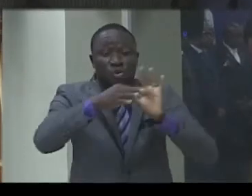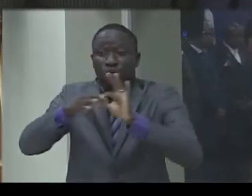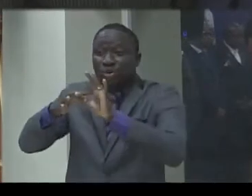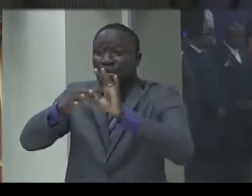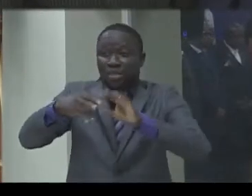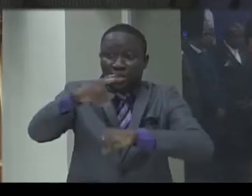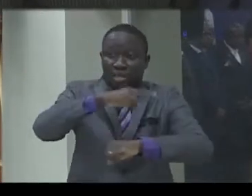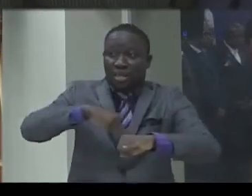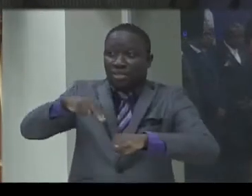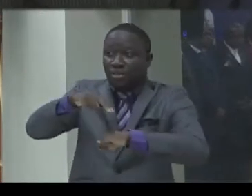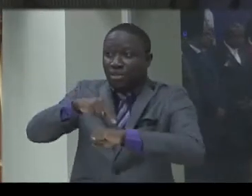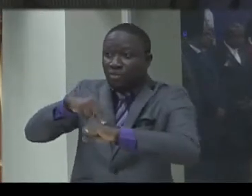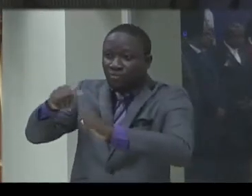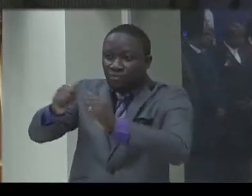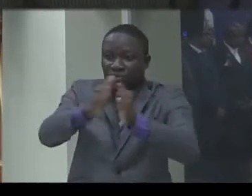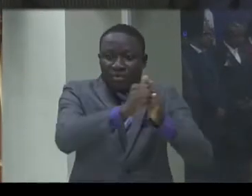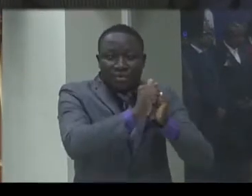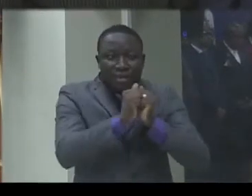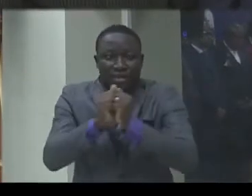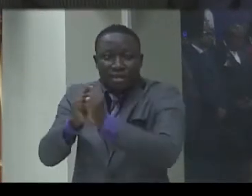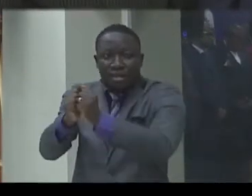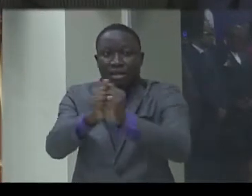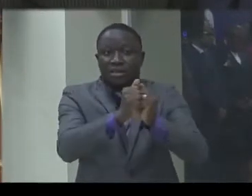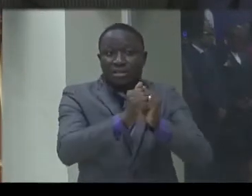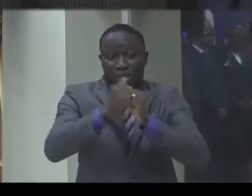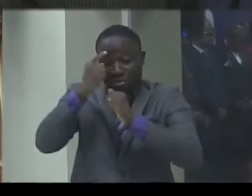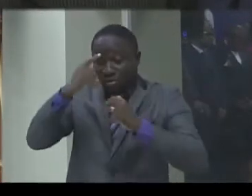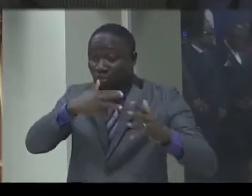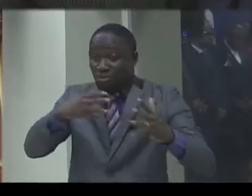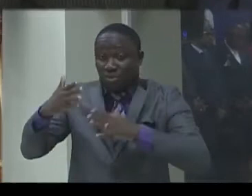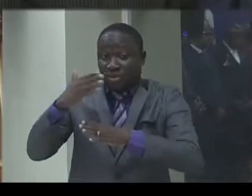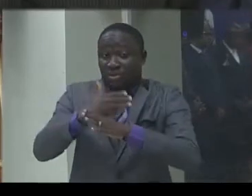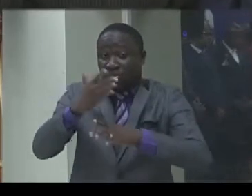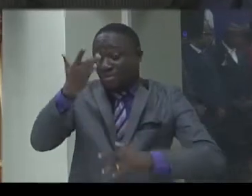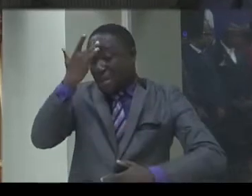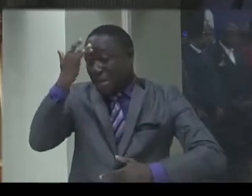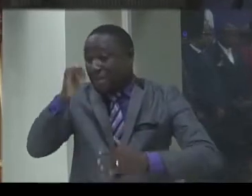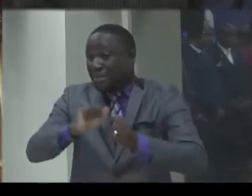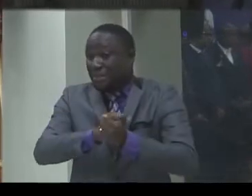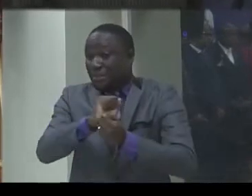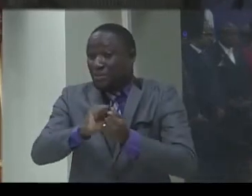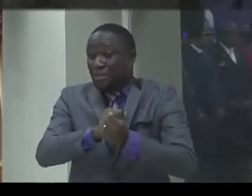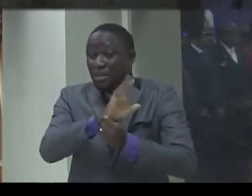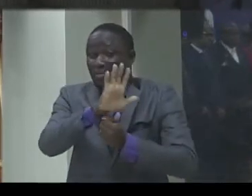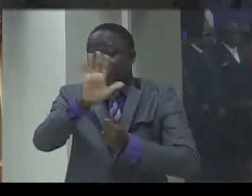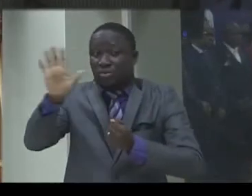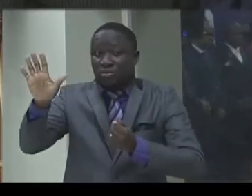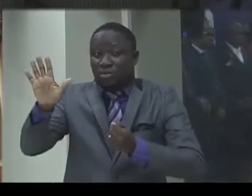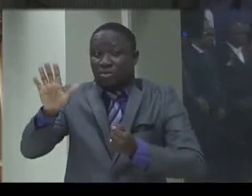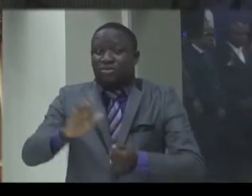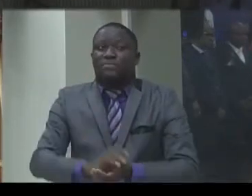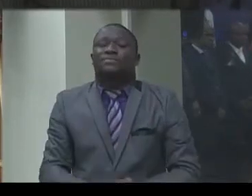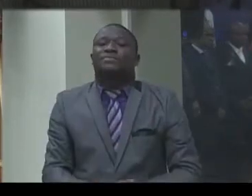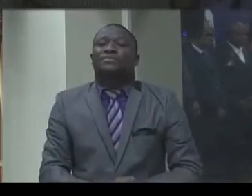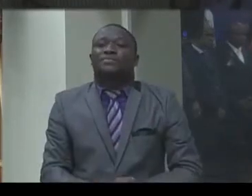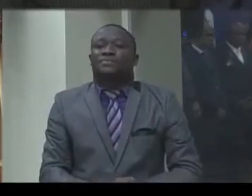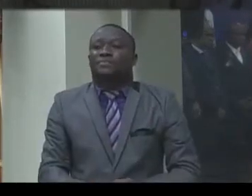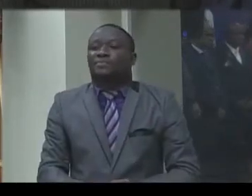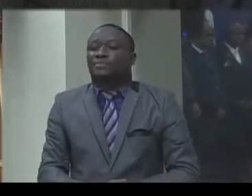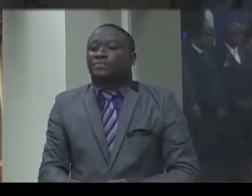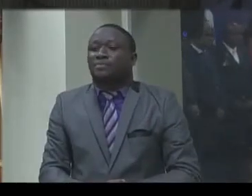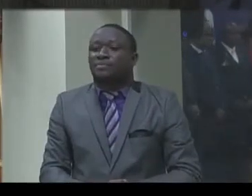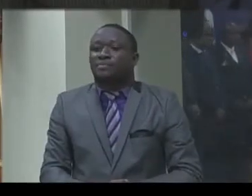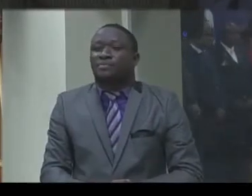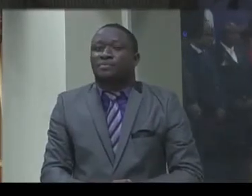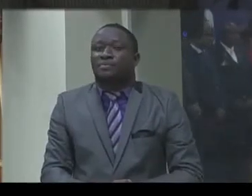tete ansam pou n kombat fle sa maladi korona virus sa